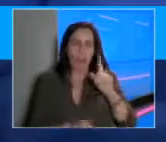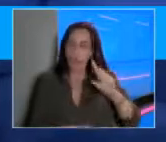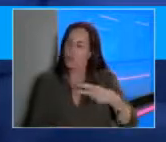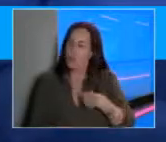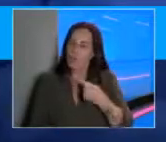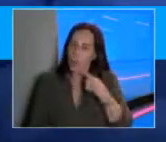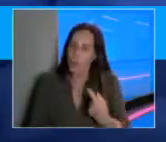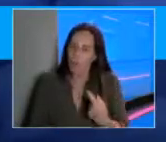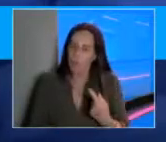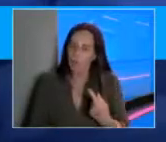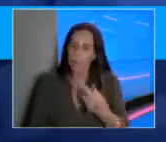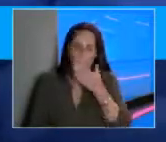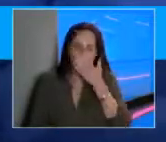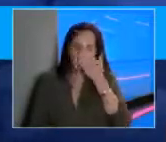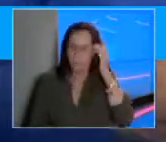אני אומרת,